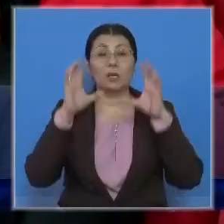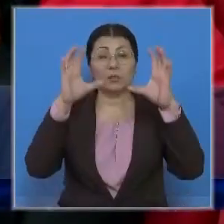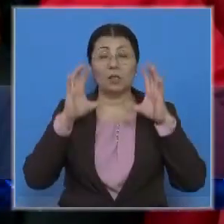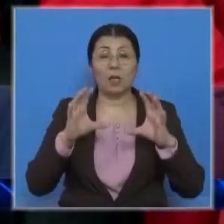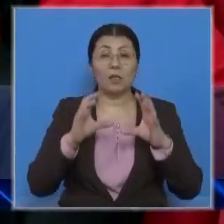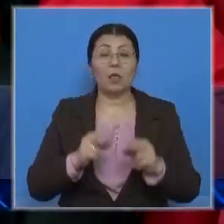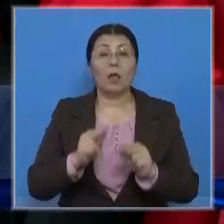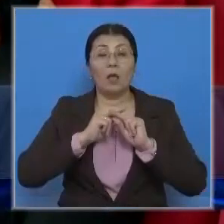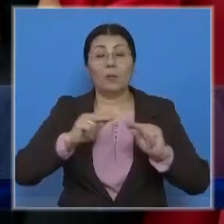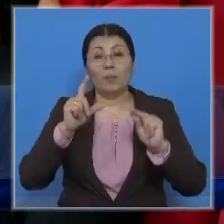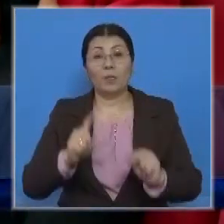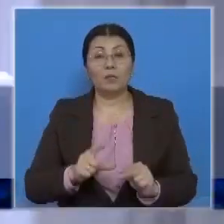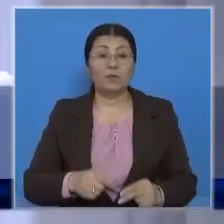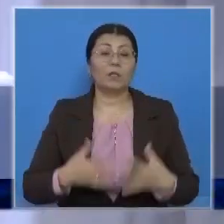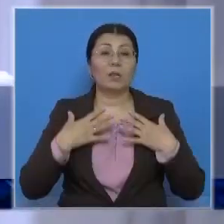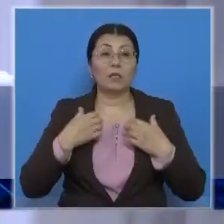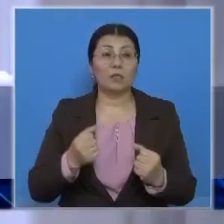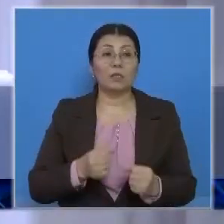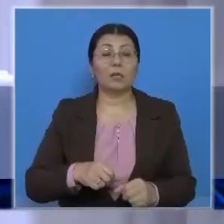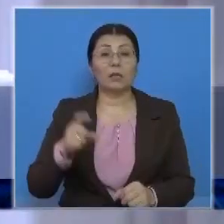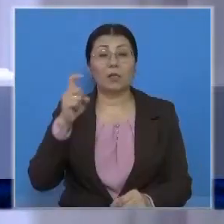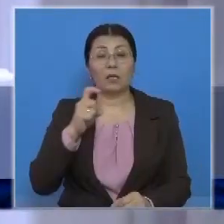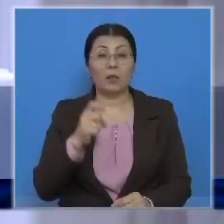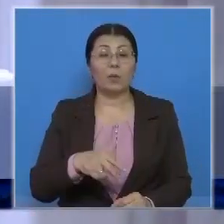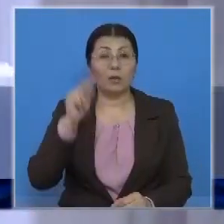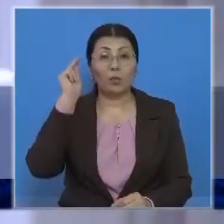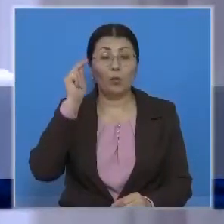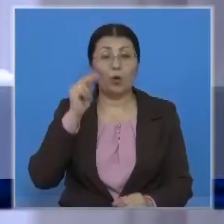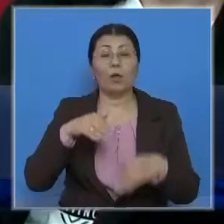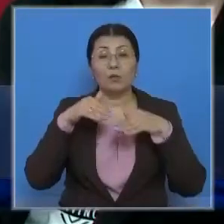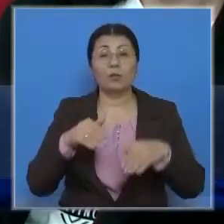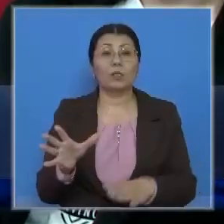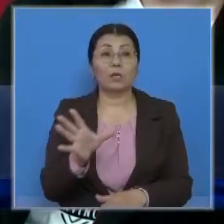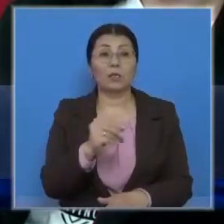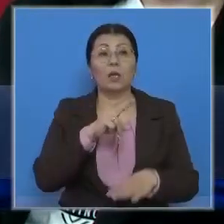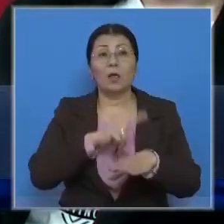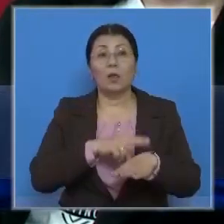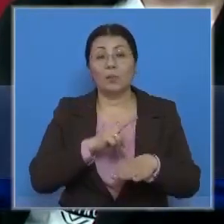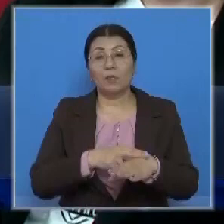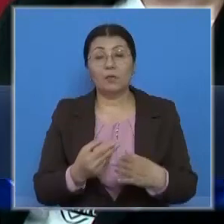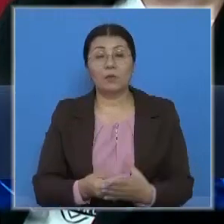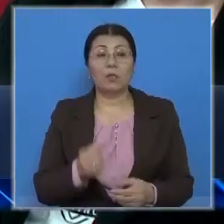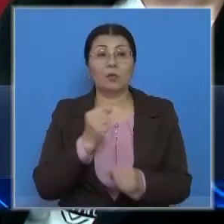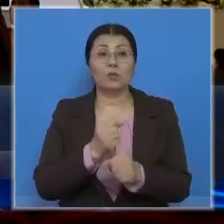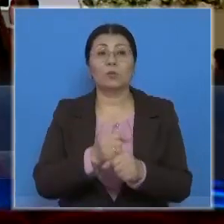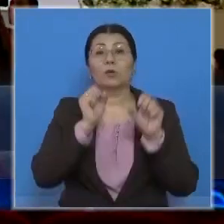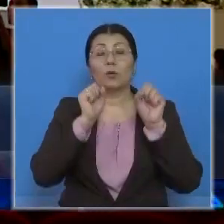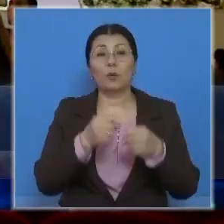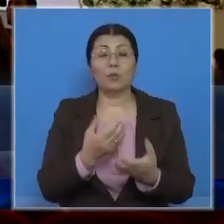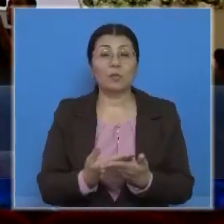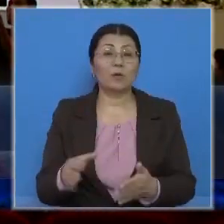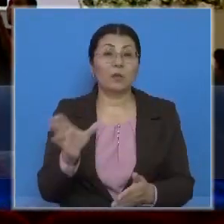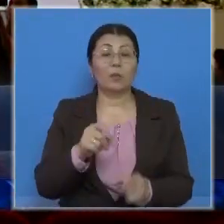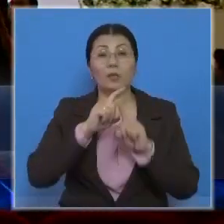шынықтыру, филология, инженерия, технология. Химия салаларын менгерген түлектердің бәріне департаменттен жұмыс табылады. Полицияда жұмыс